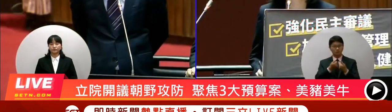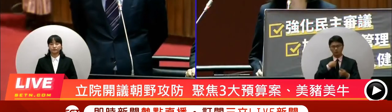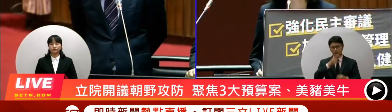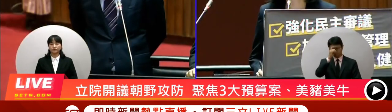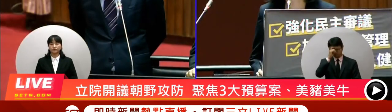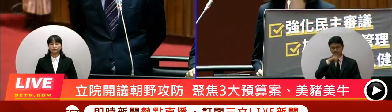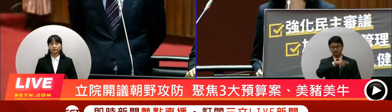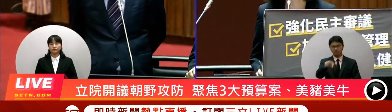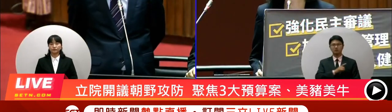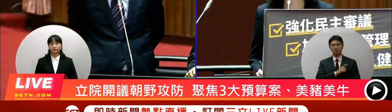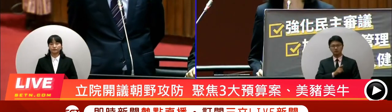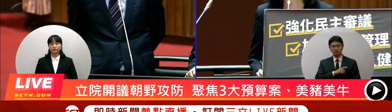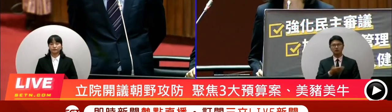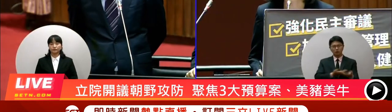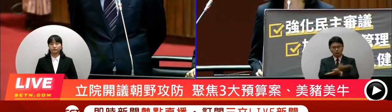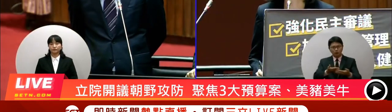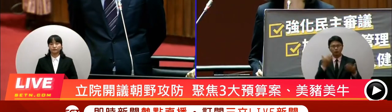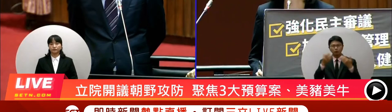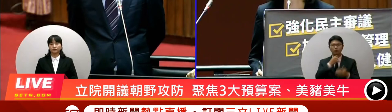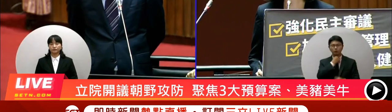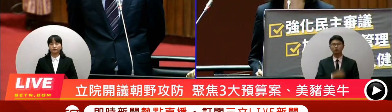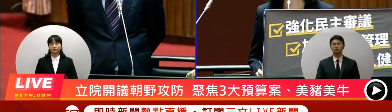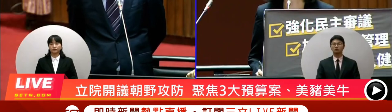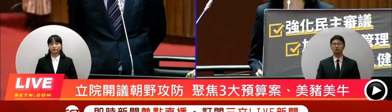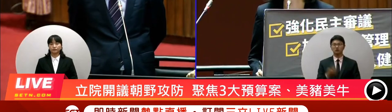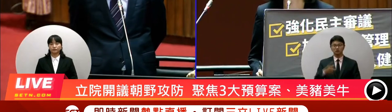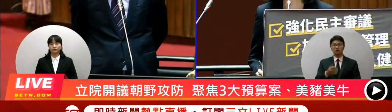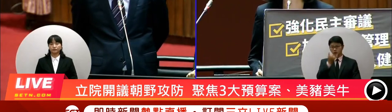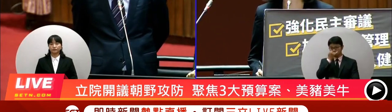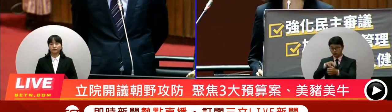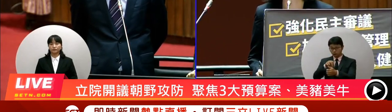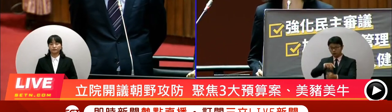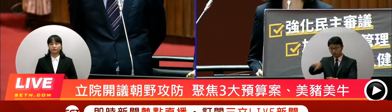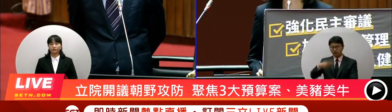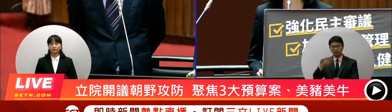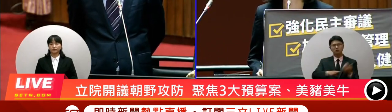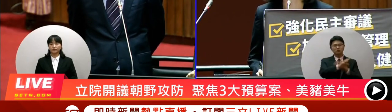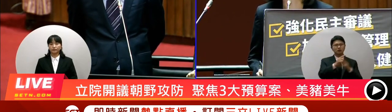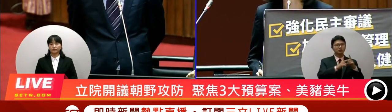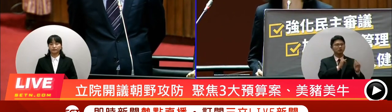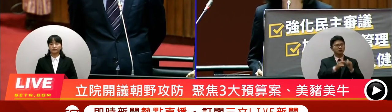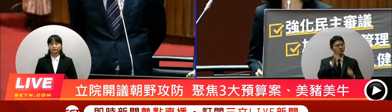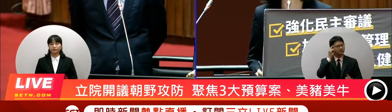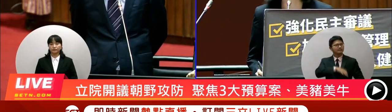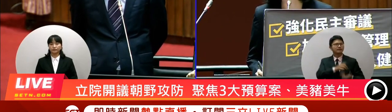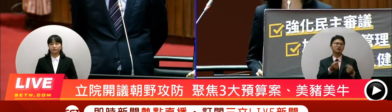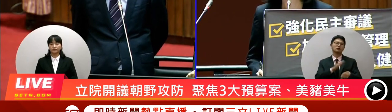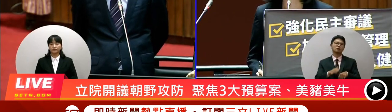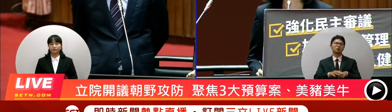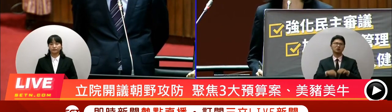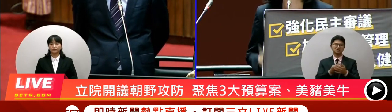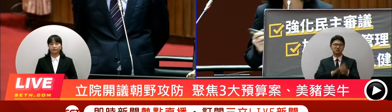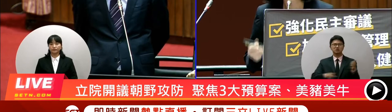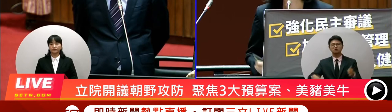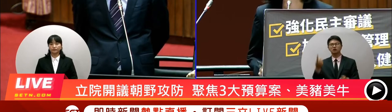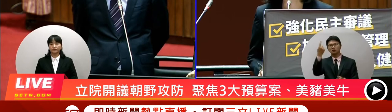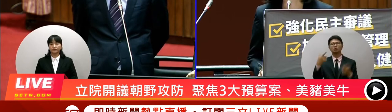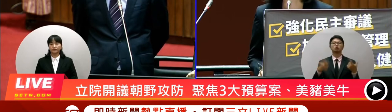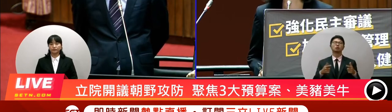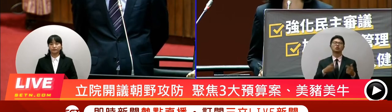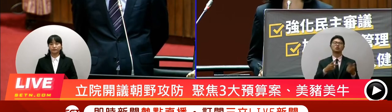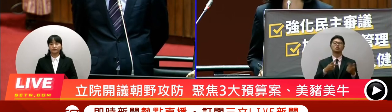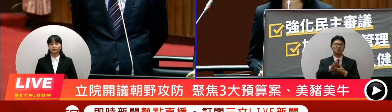能够善尽沟通职责。除了猪农以外，还有刚刚提到的各种族群，其实大家都很希望能够反映意见，因为受影响的恐怕不是只有猪农，还有各种相